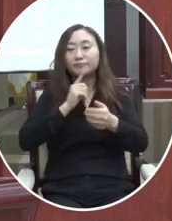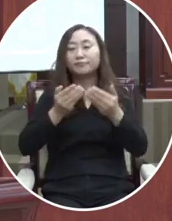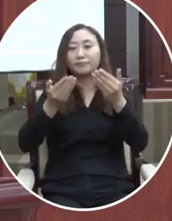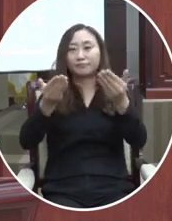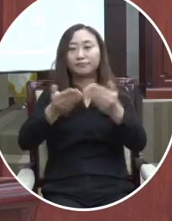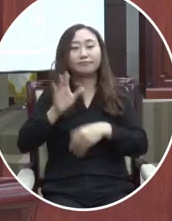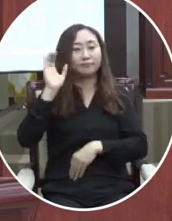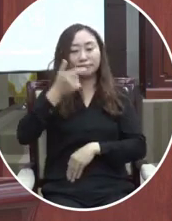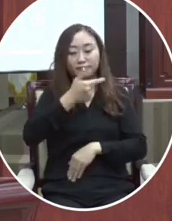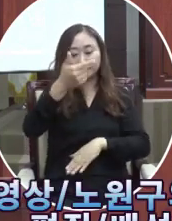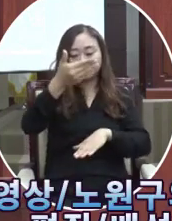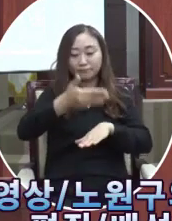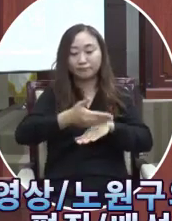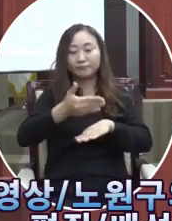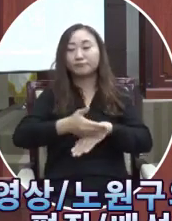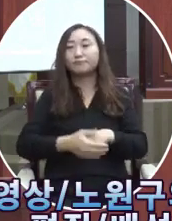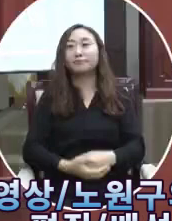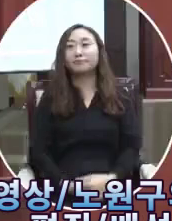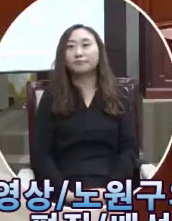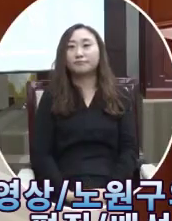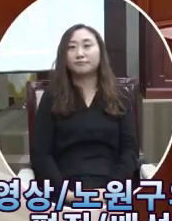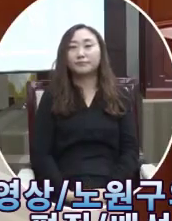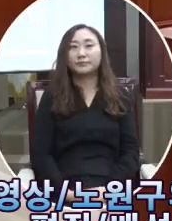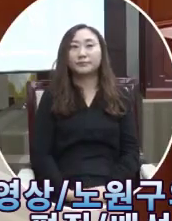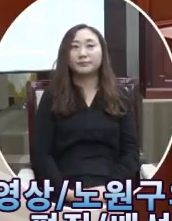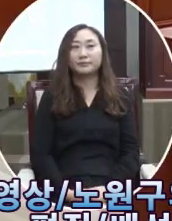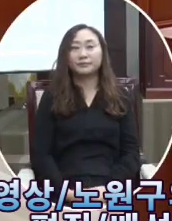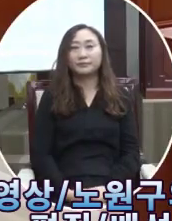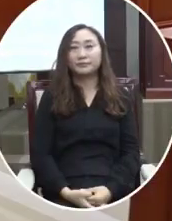요청드립니다 경청하여 주셔서 감사합니다